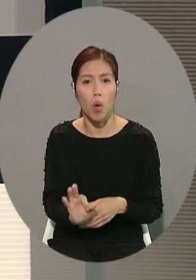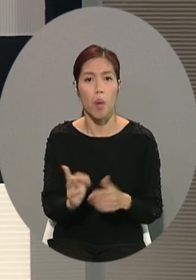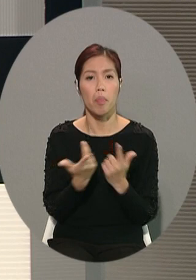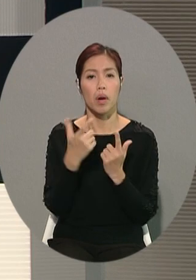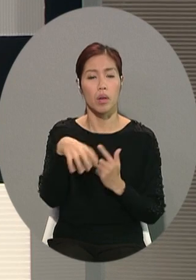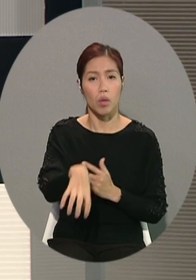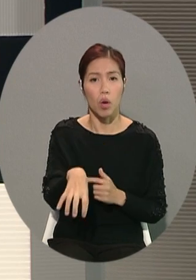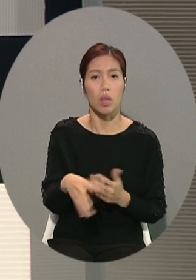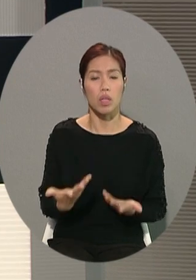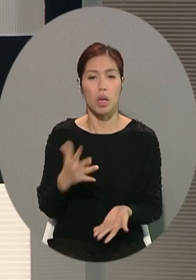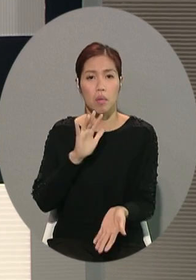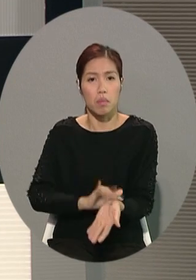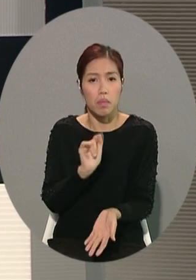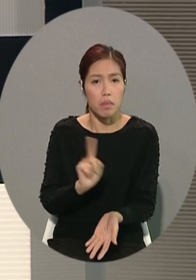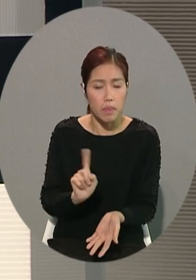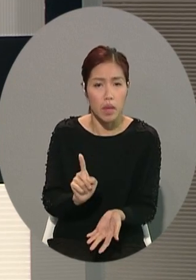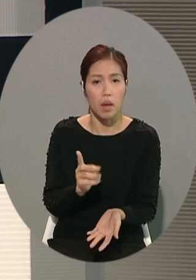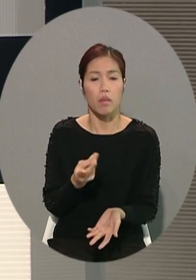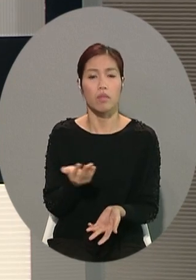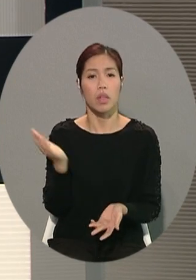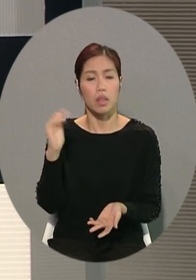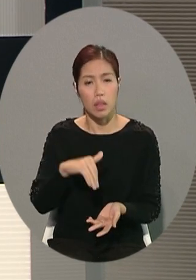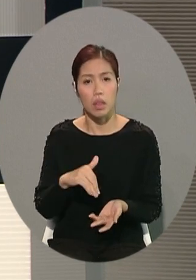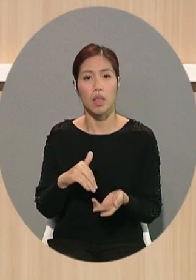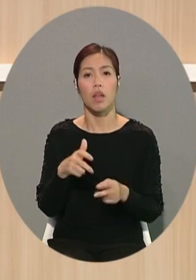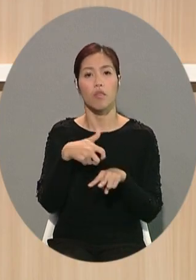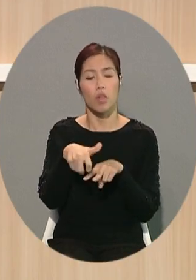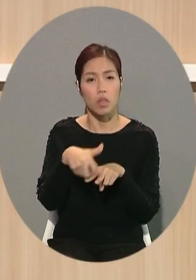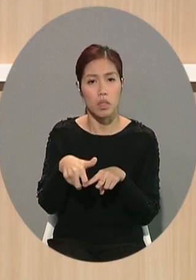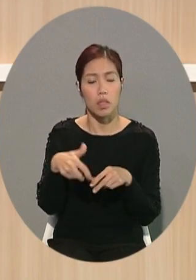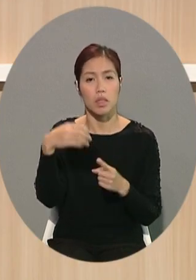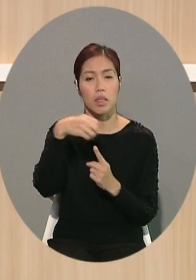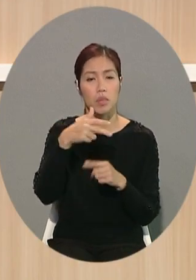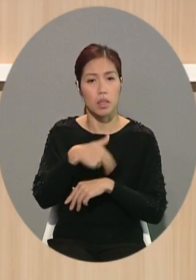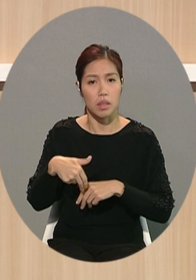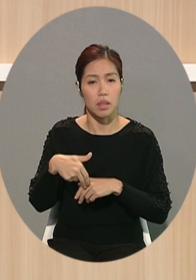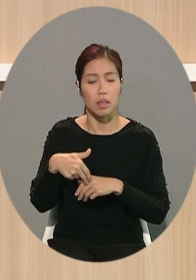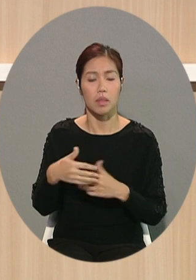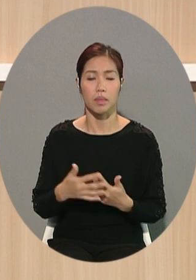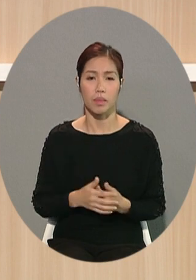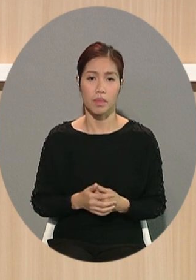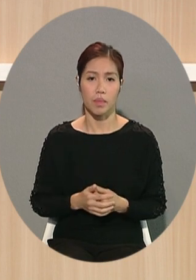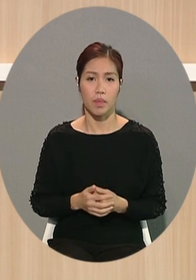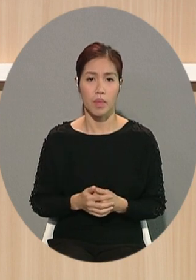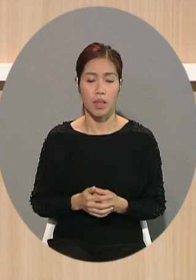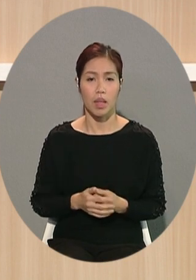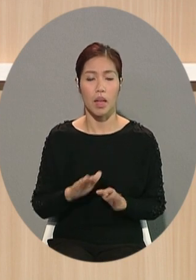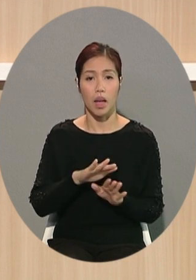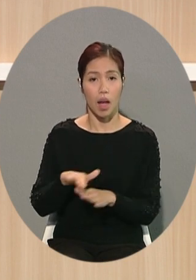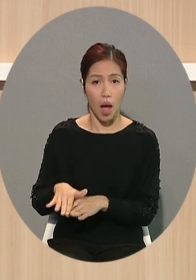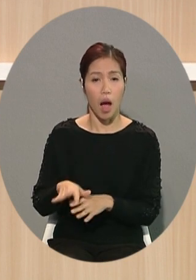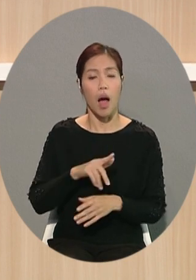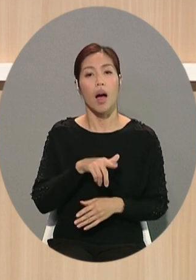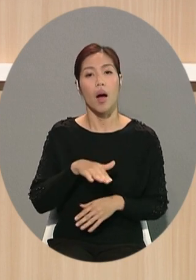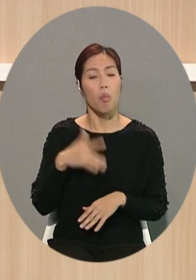裡正正就是有個問題所在，就是粉嶺火車站的設計。 好，剛才你提到夢想，你可